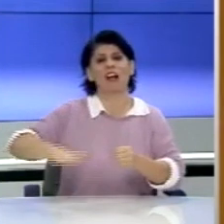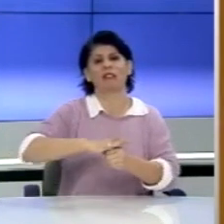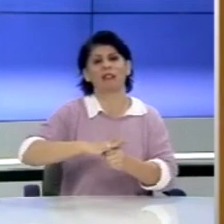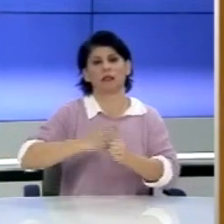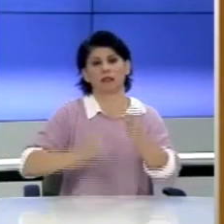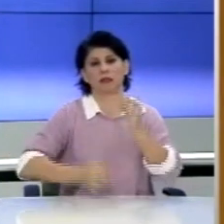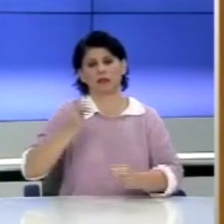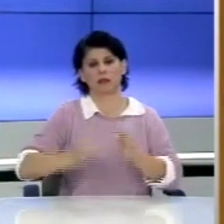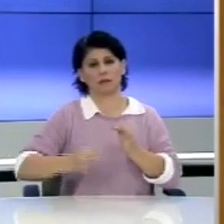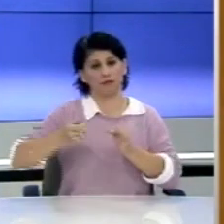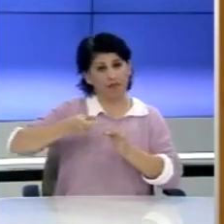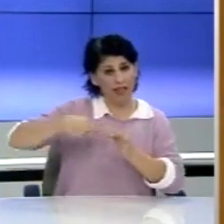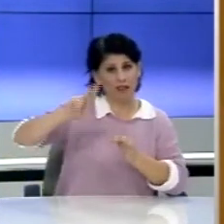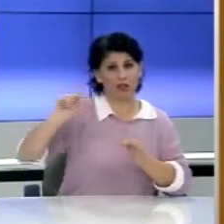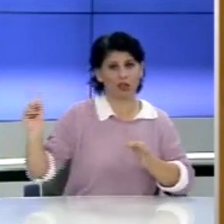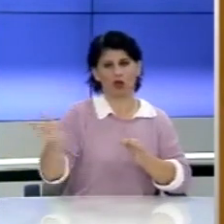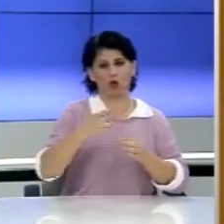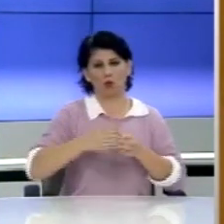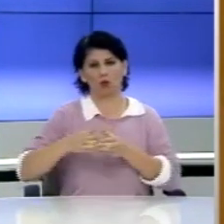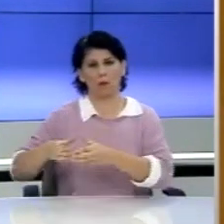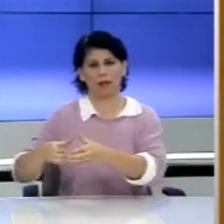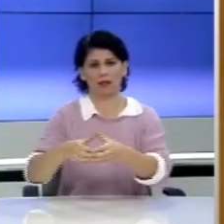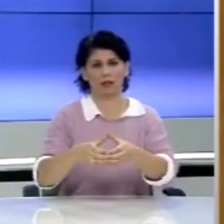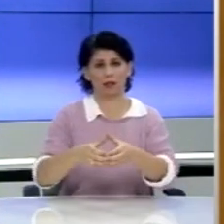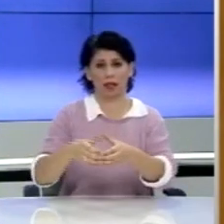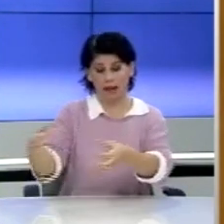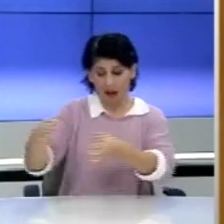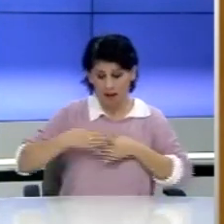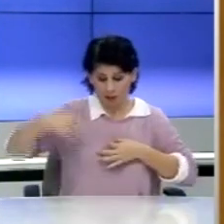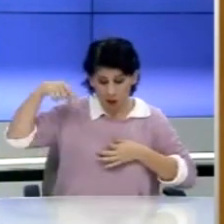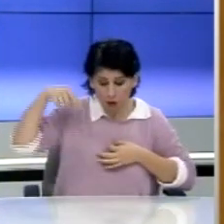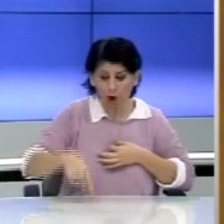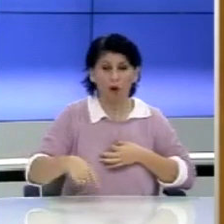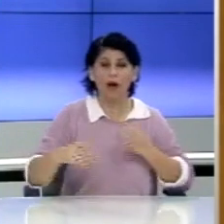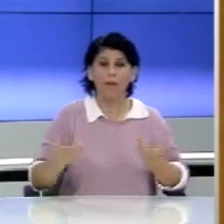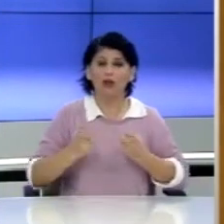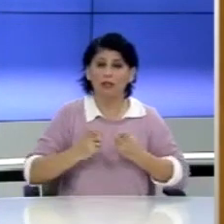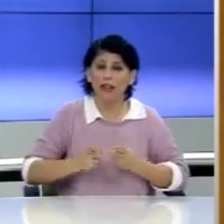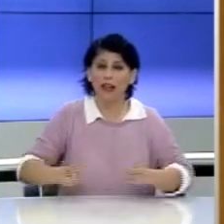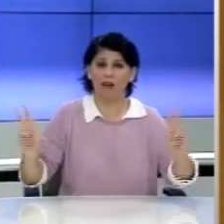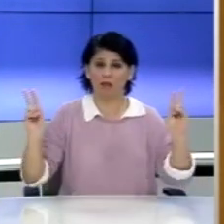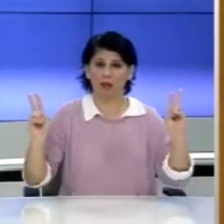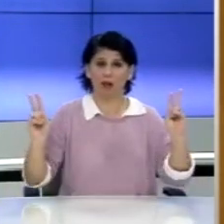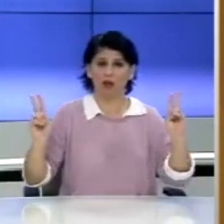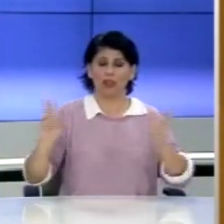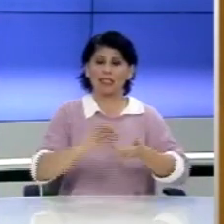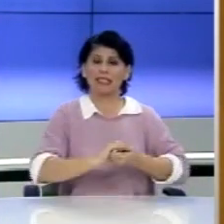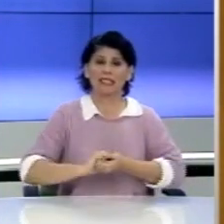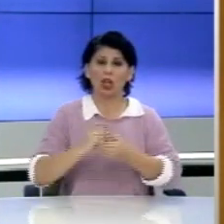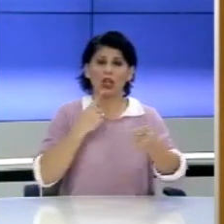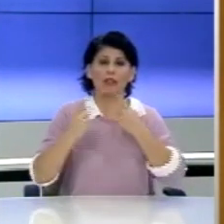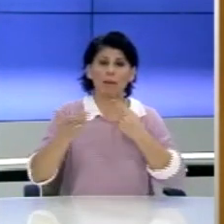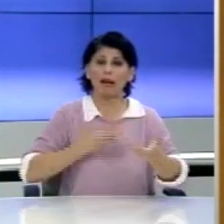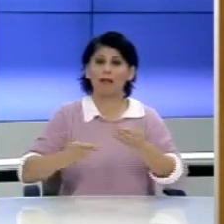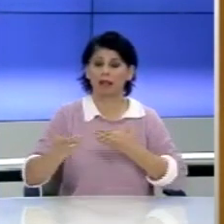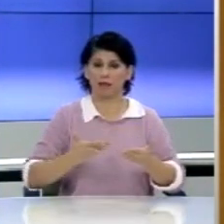συζήτηση για αυξήσεις σε όλους τους κλάδους. Να μας πείτε εδώ και τώρα πότε θα αφήσετε ελεύθερες τις συλλογικές